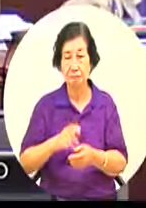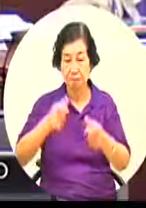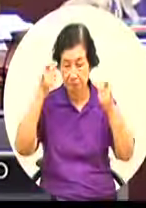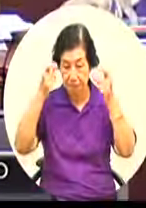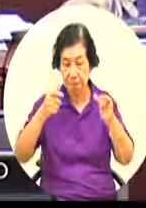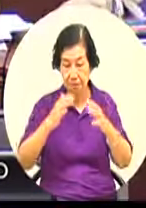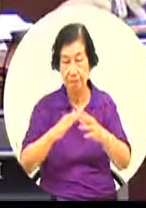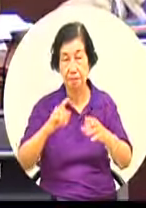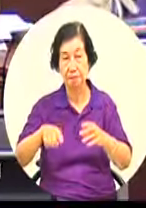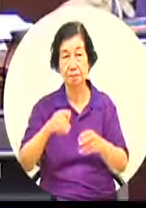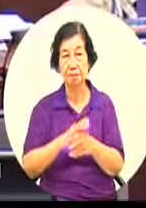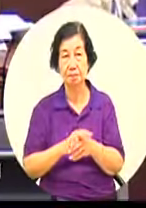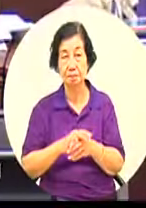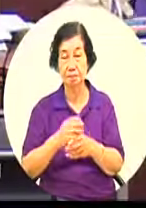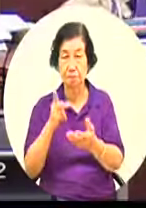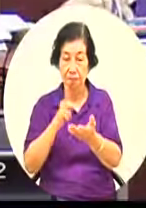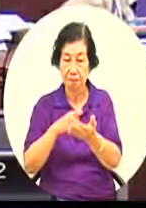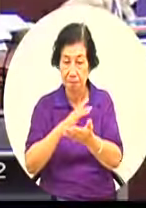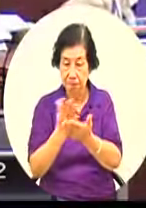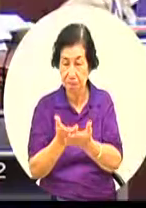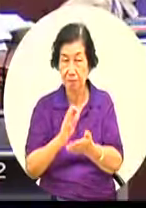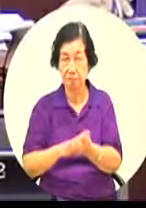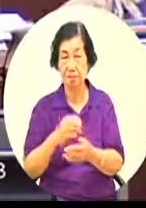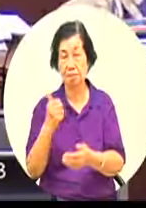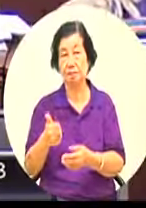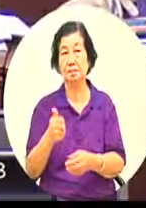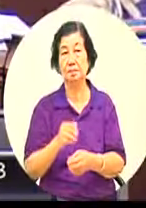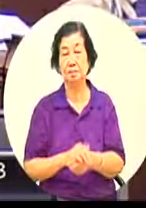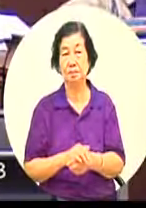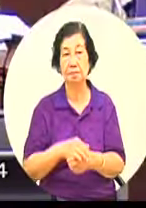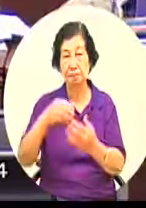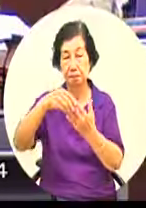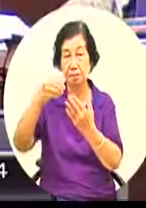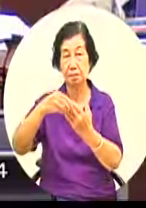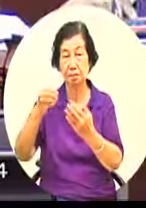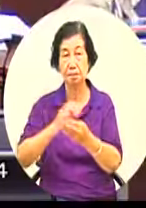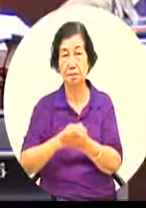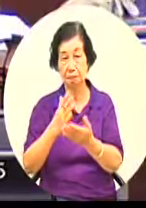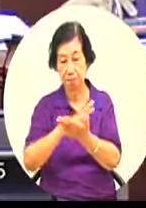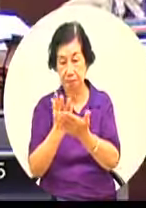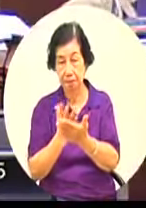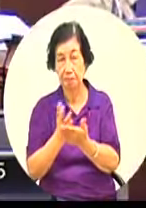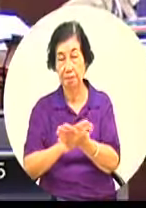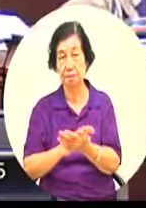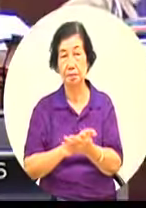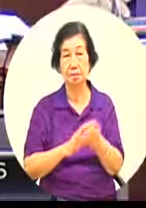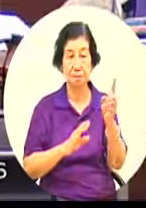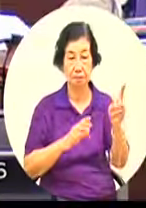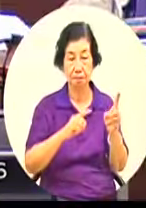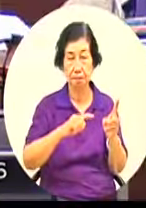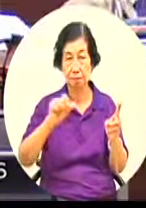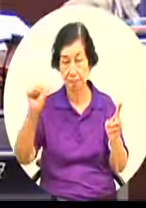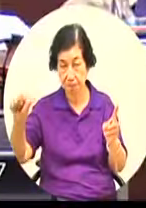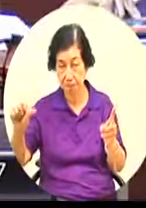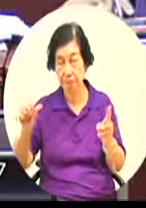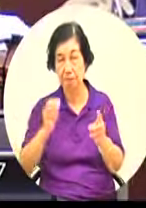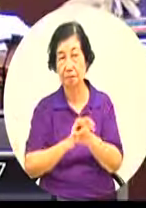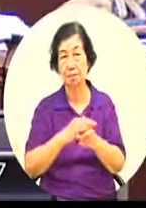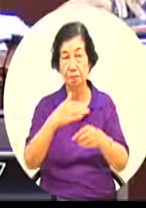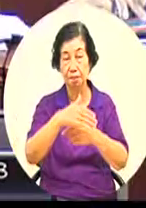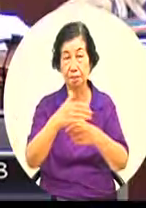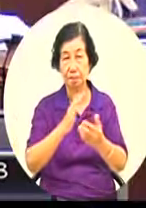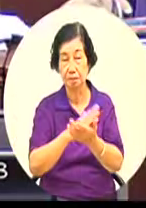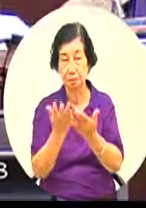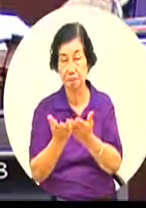也算是这个杰出的都哦，所以他选出的书有一套一到五套。那每一套就有60本，大概